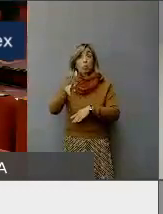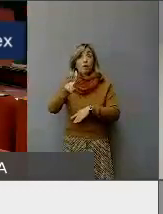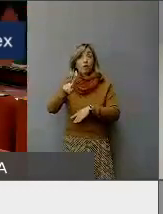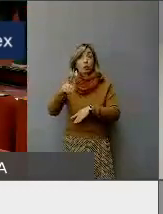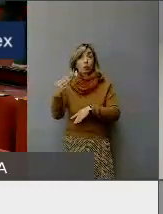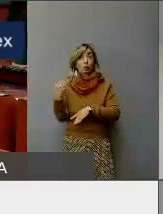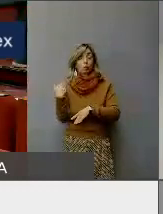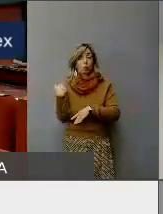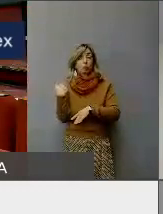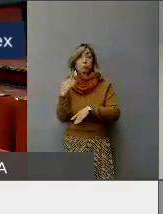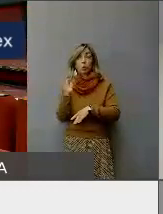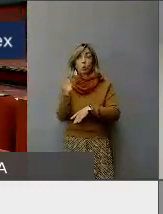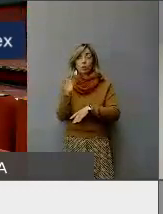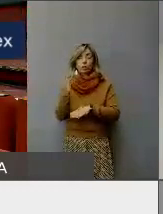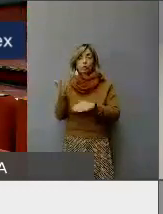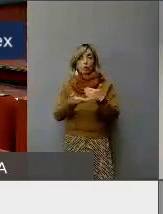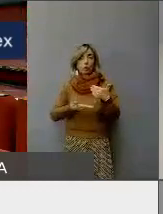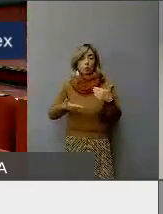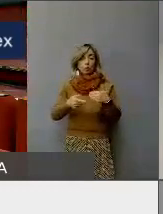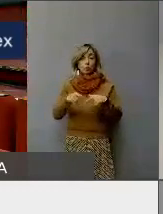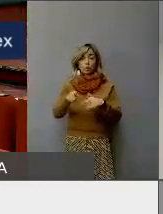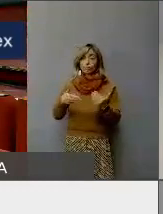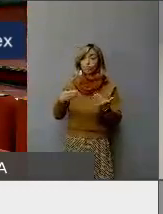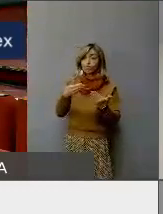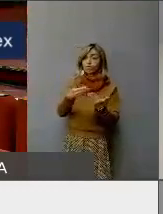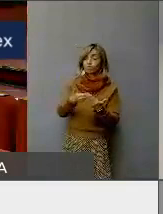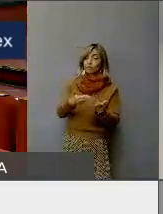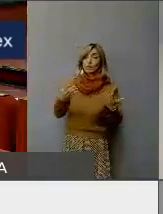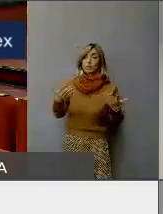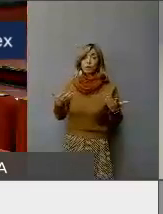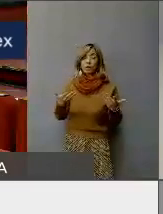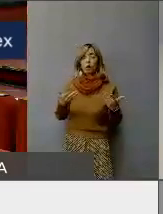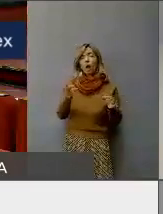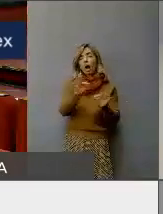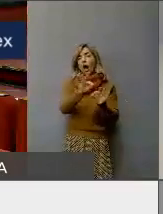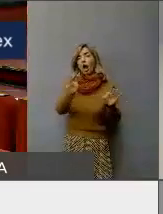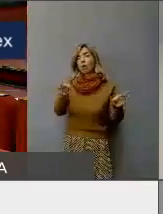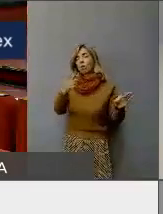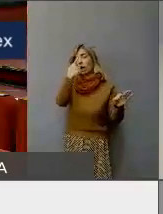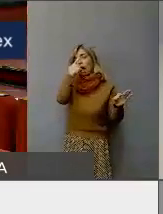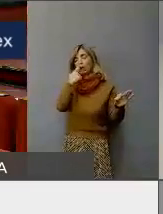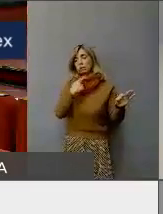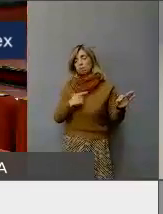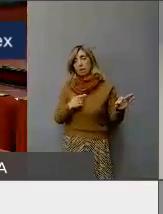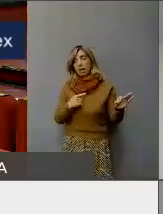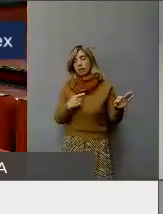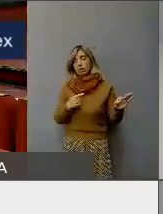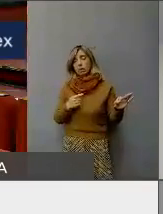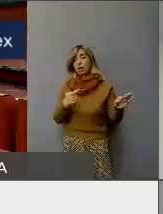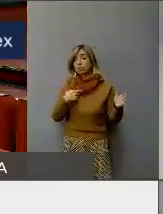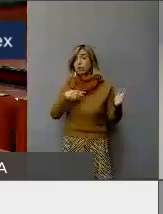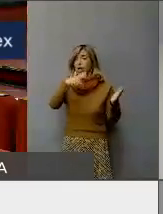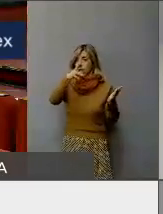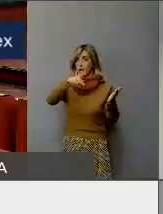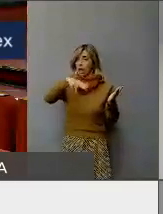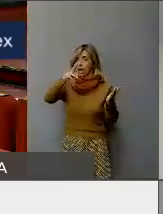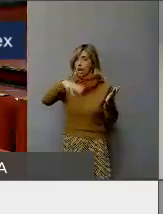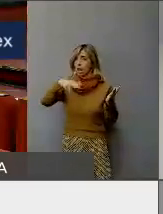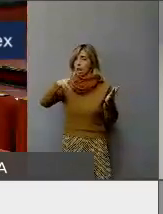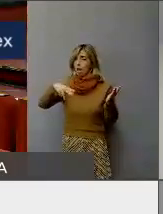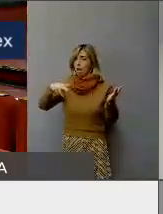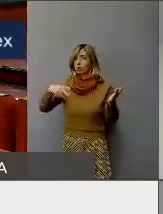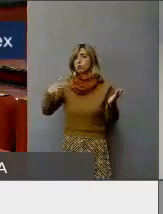municipio ripropone alcuni aspetti che leggerà in maniera così proprio letterale perché è molto importante